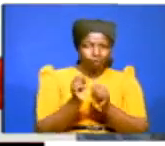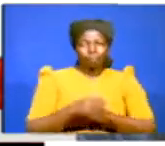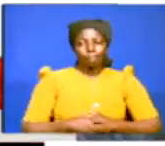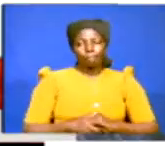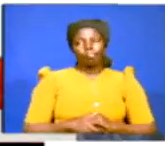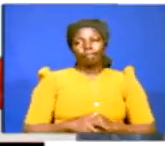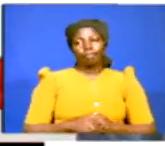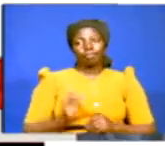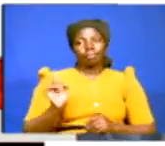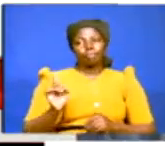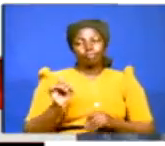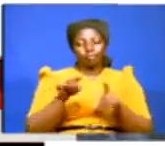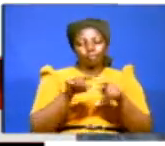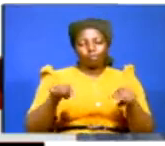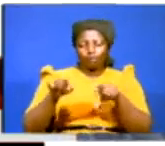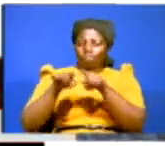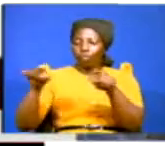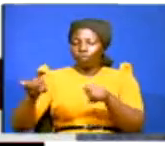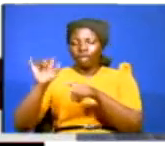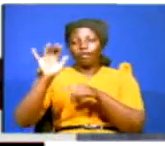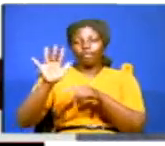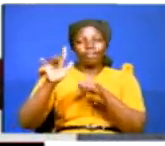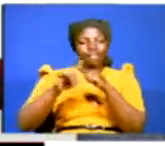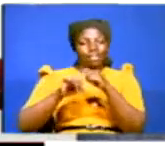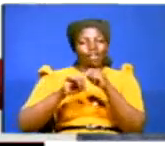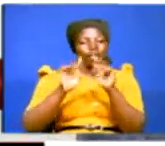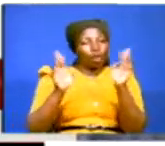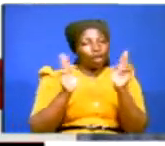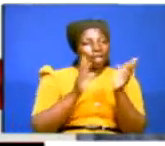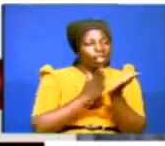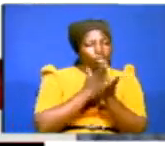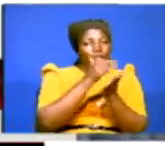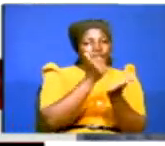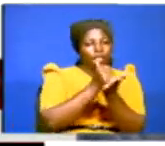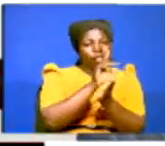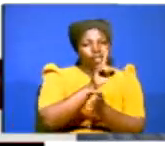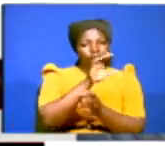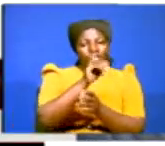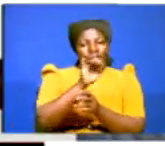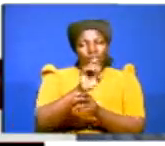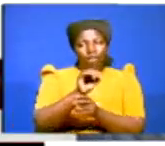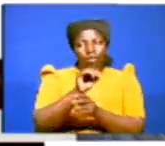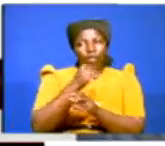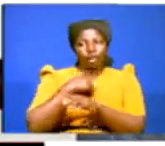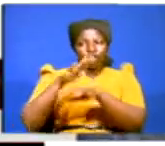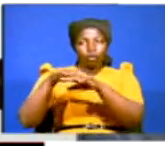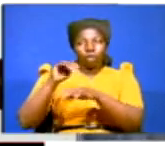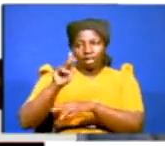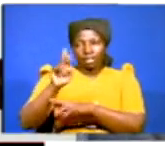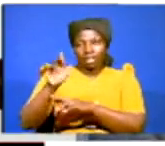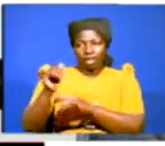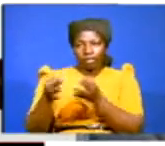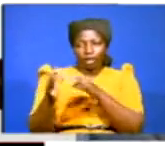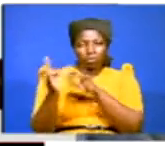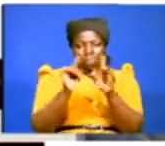na already we have through the office ya DCIO tumeita maofisa wa KRA wakuja waangalie, waangalie kama ni